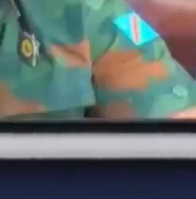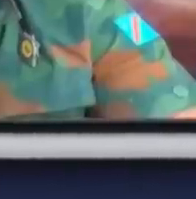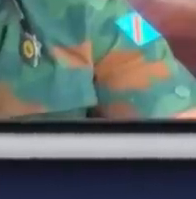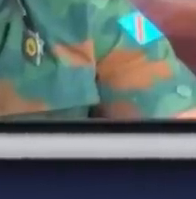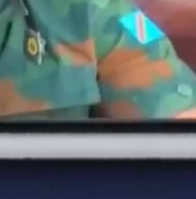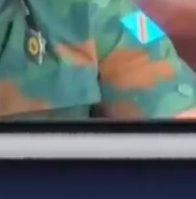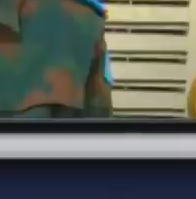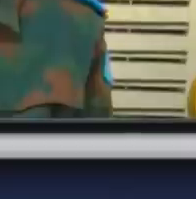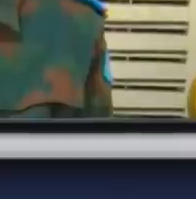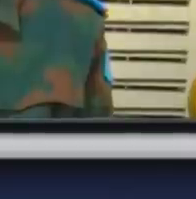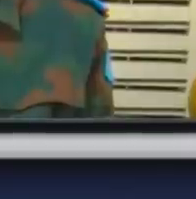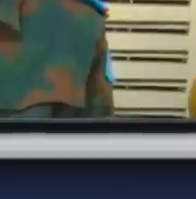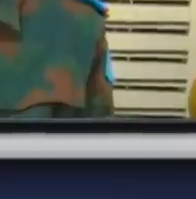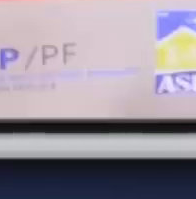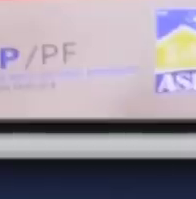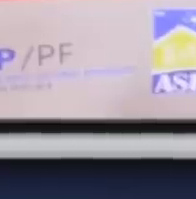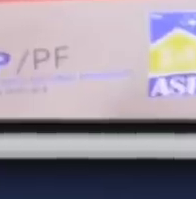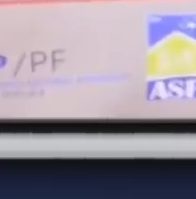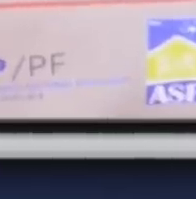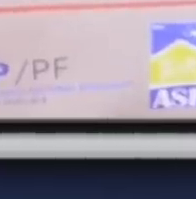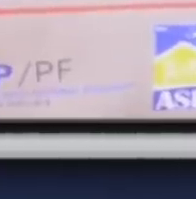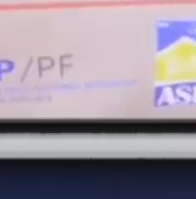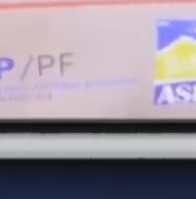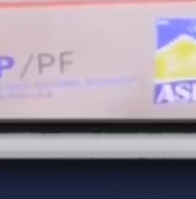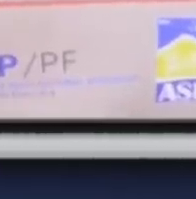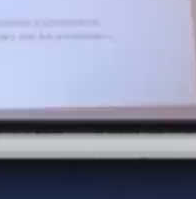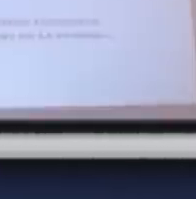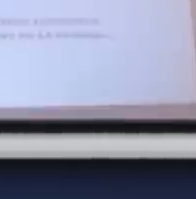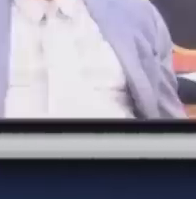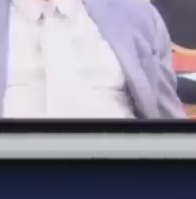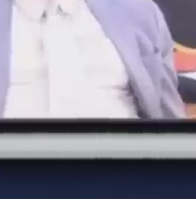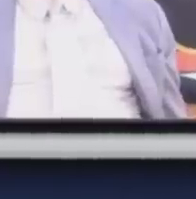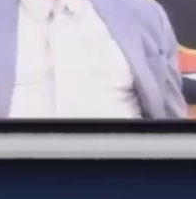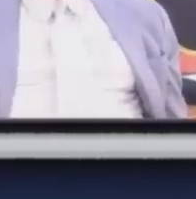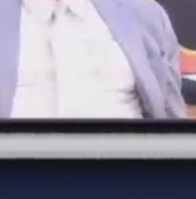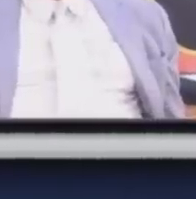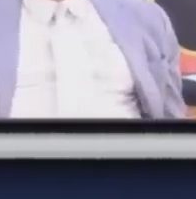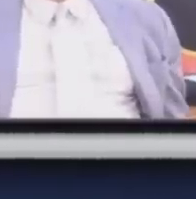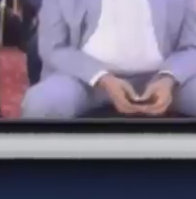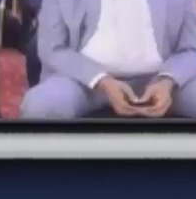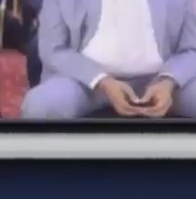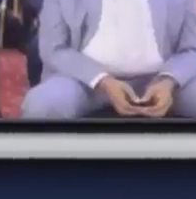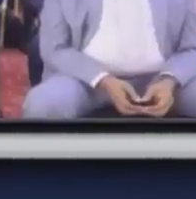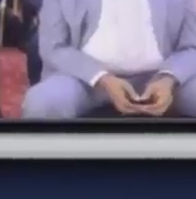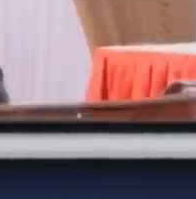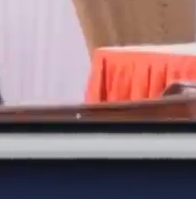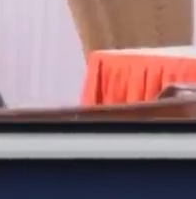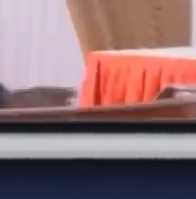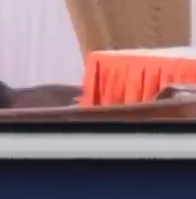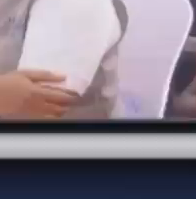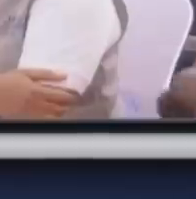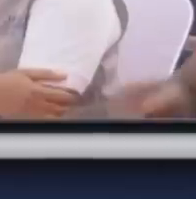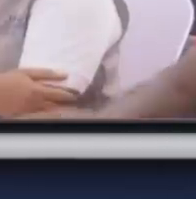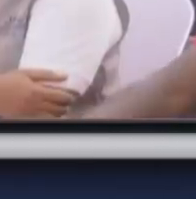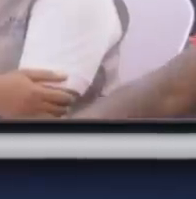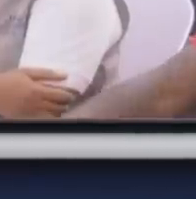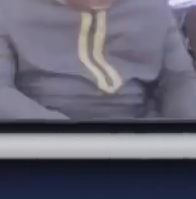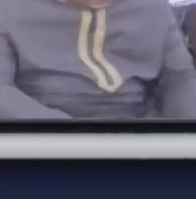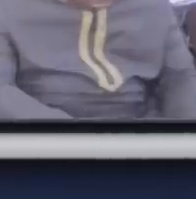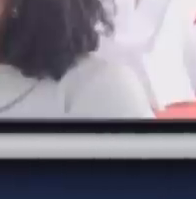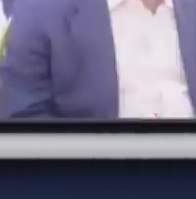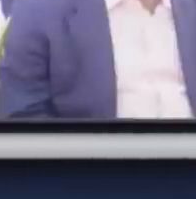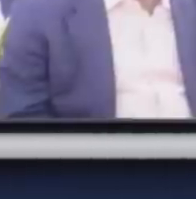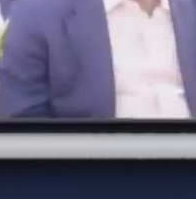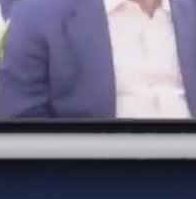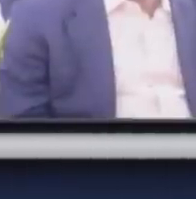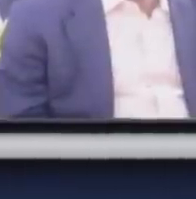des occupants. Des grossesses non désirées, 30% des décès maternels peuvent être évités grâce à la